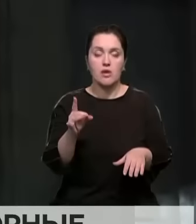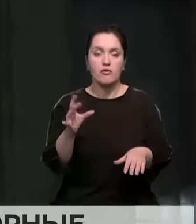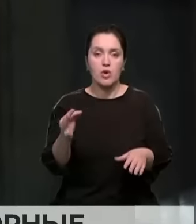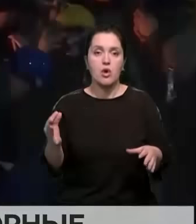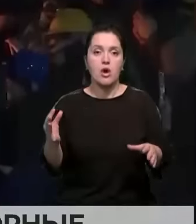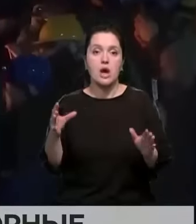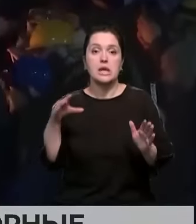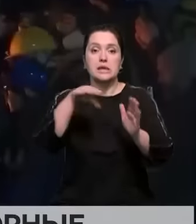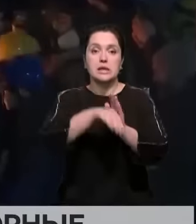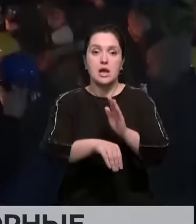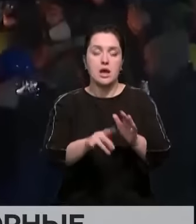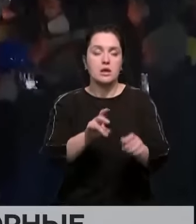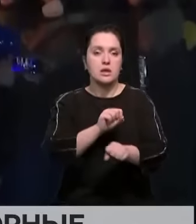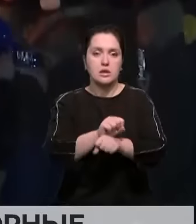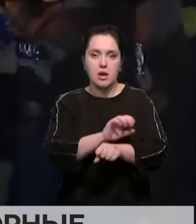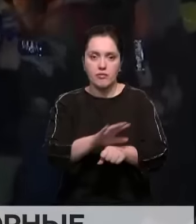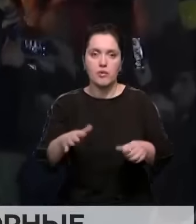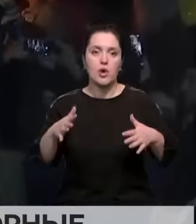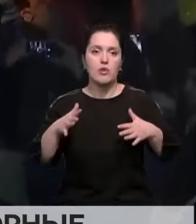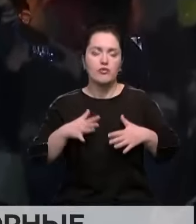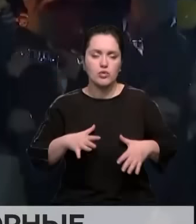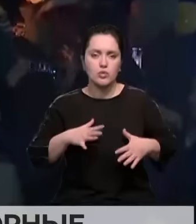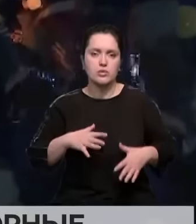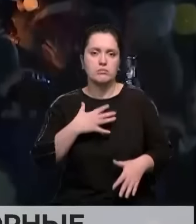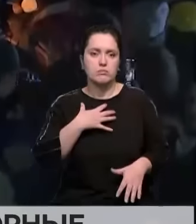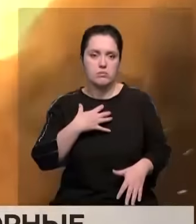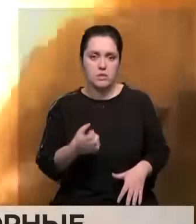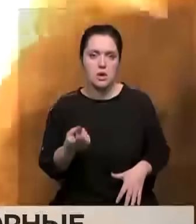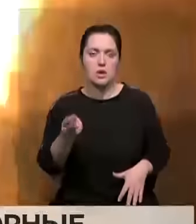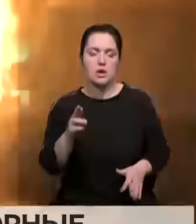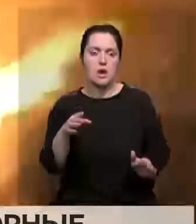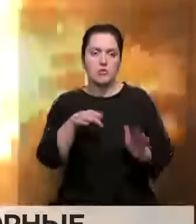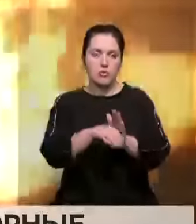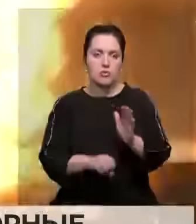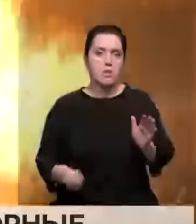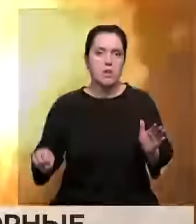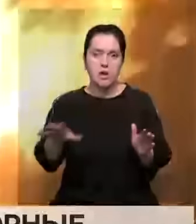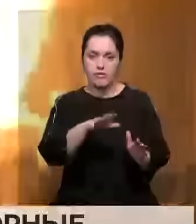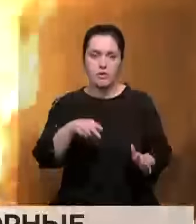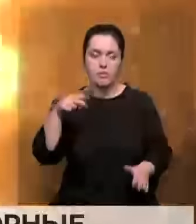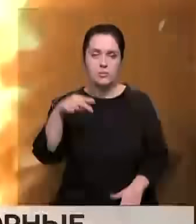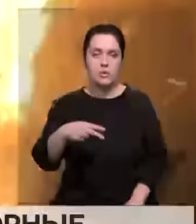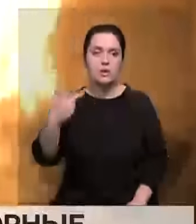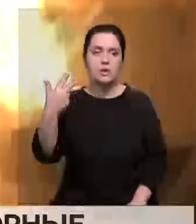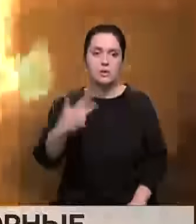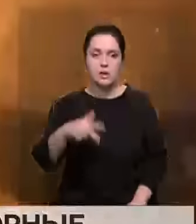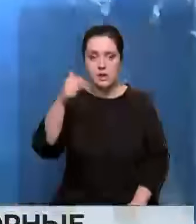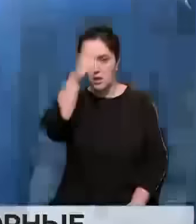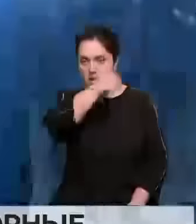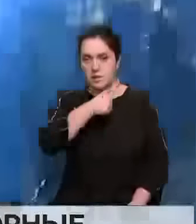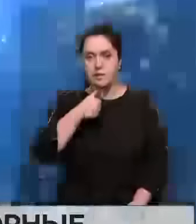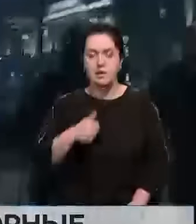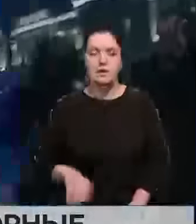процесс евроинтеграции в стране не останавливается. В Грузии наращивают усилия для вступления в Евросоюз в